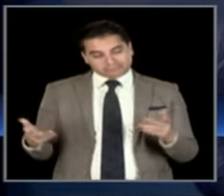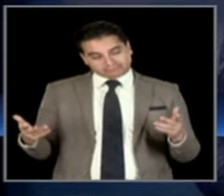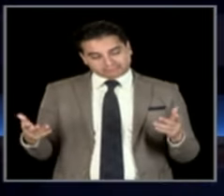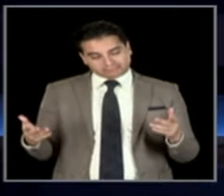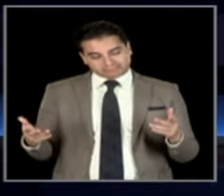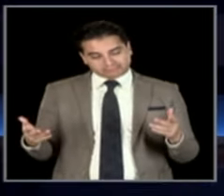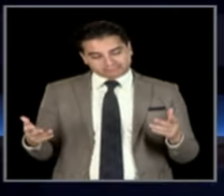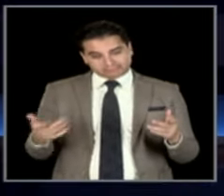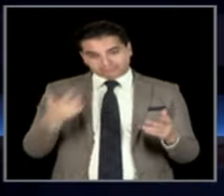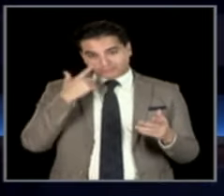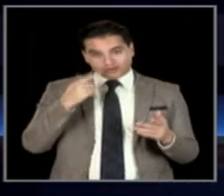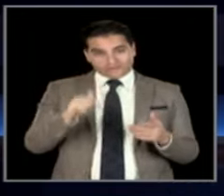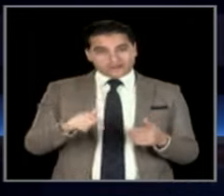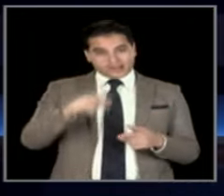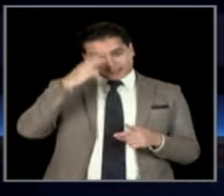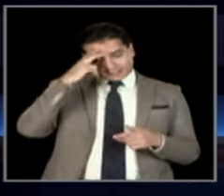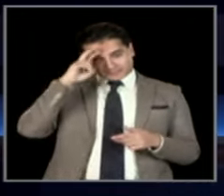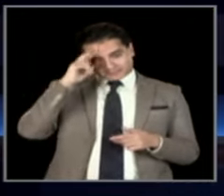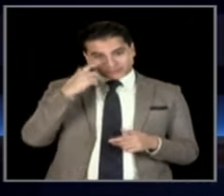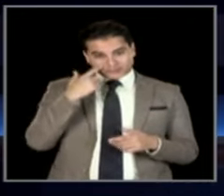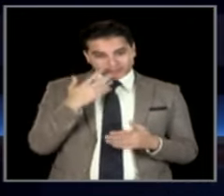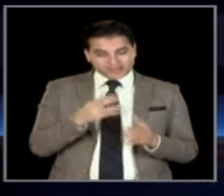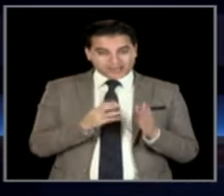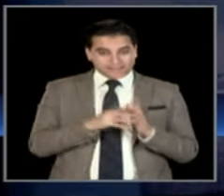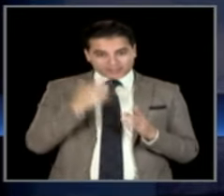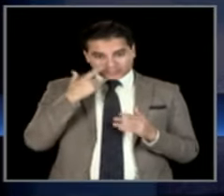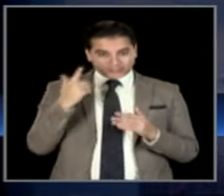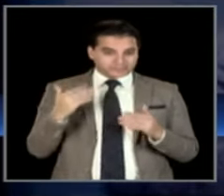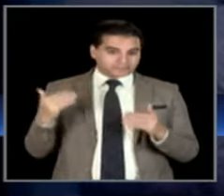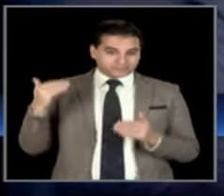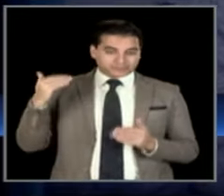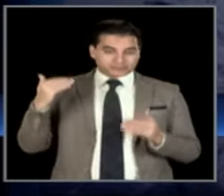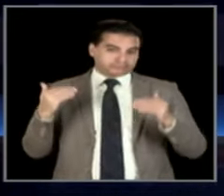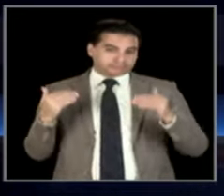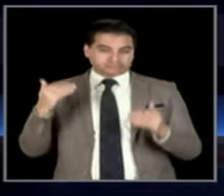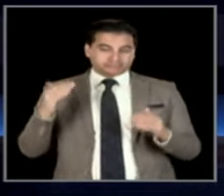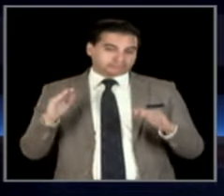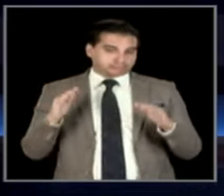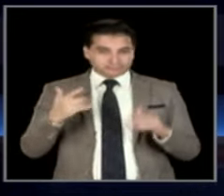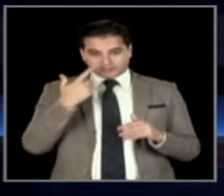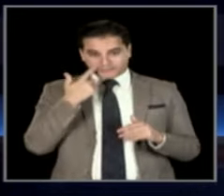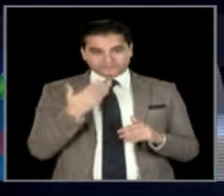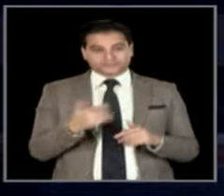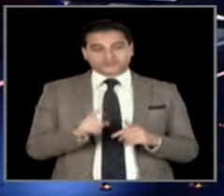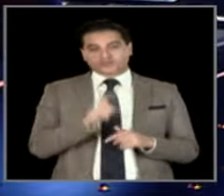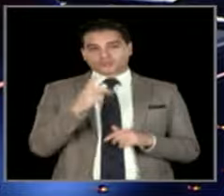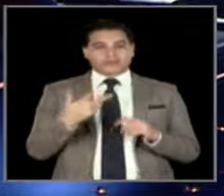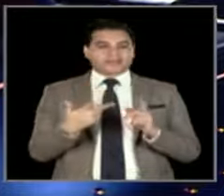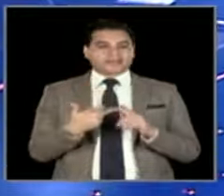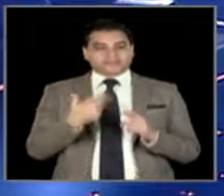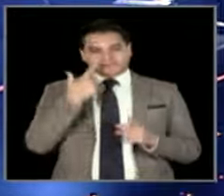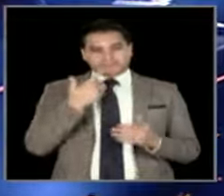تجاوبش، ساعتها جامعة عين شمس هتتقدم ان شاء الله. سؤال التالت،